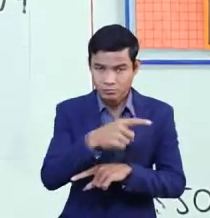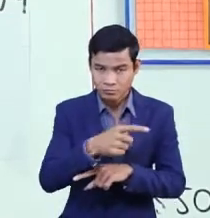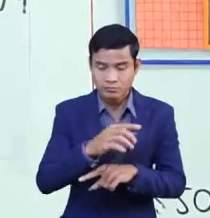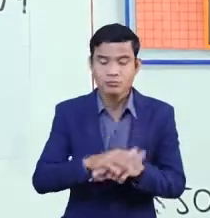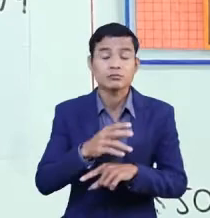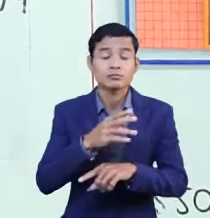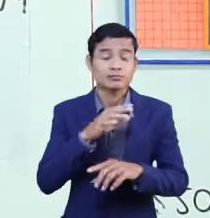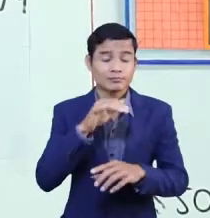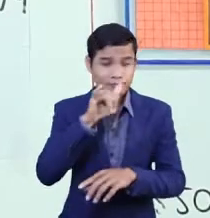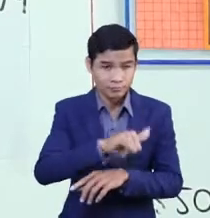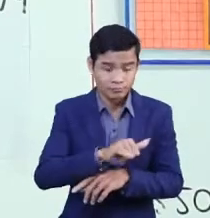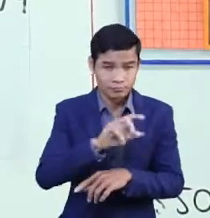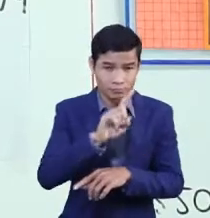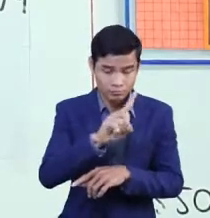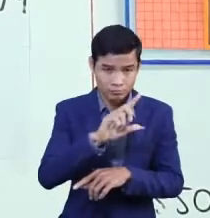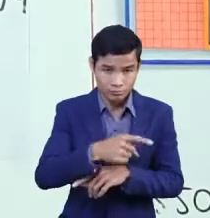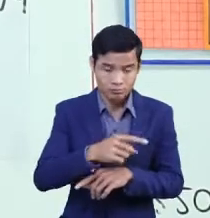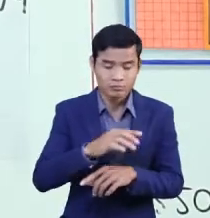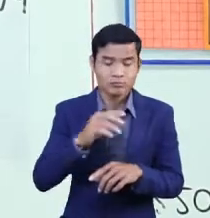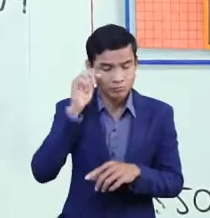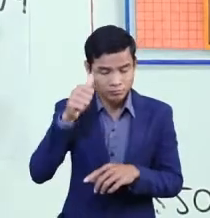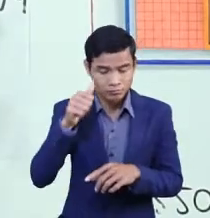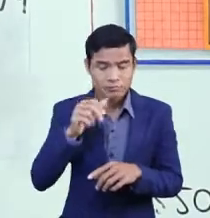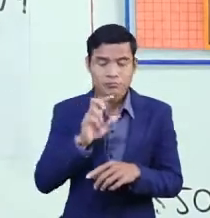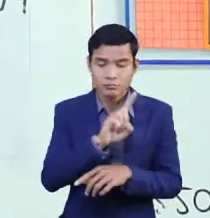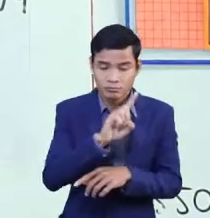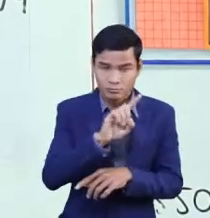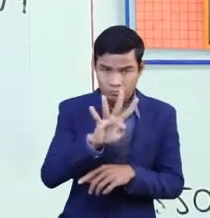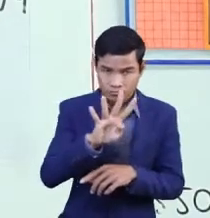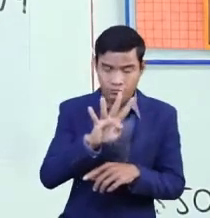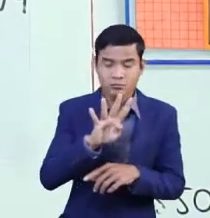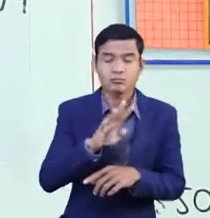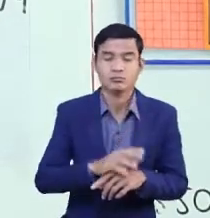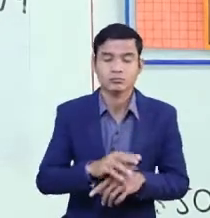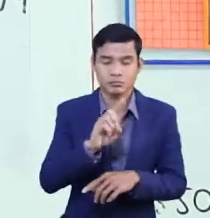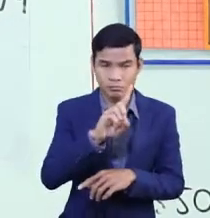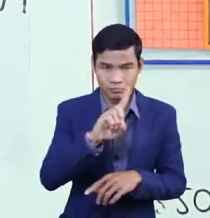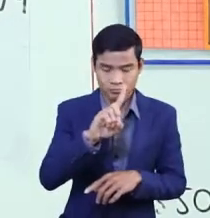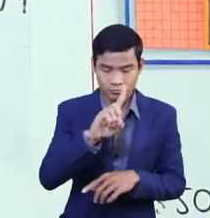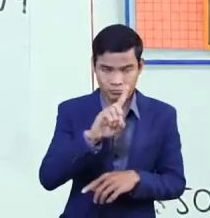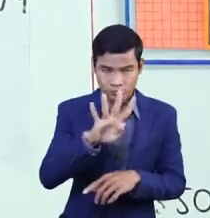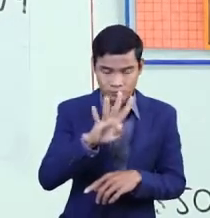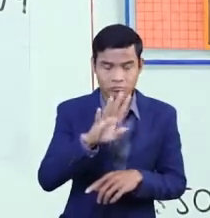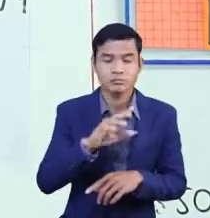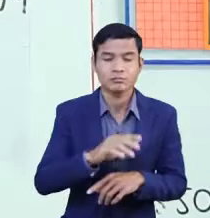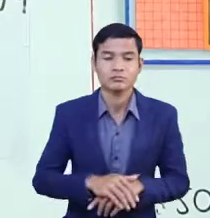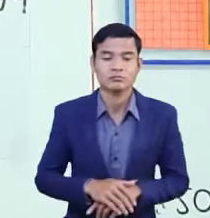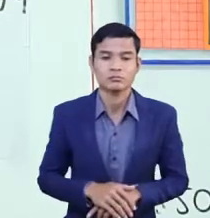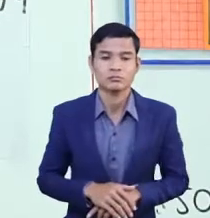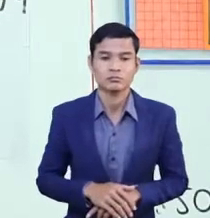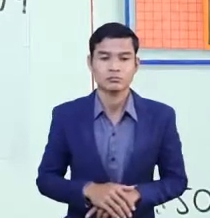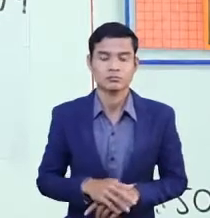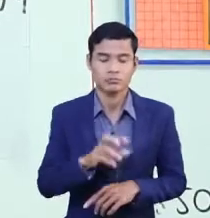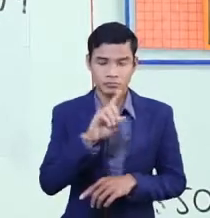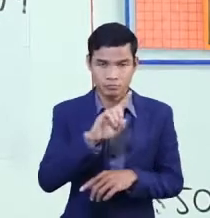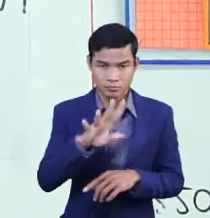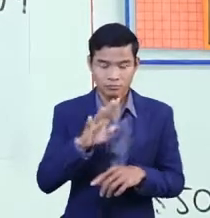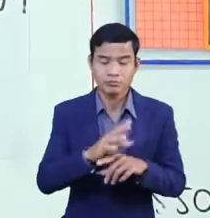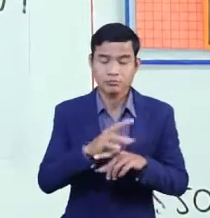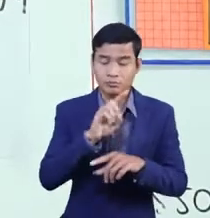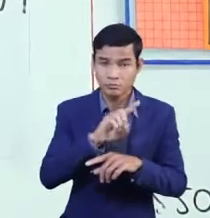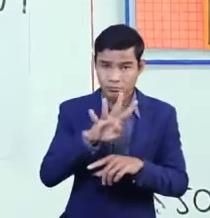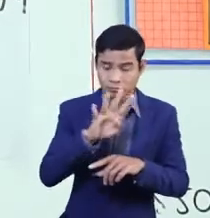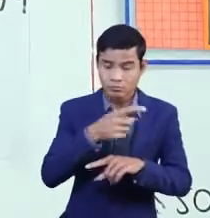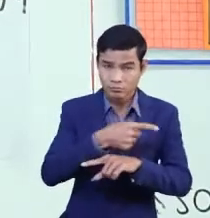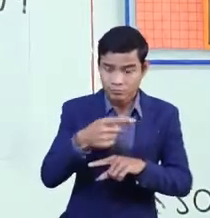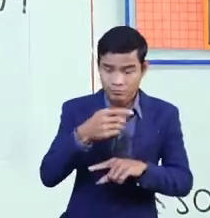ល់1000ចានឹងបាន1400ចា14គឺខ្ទង់100ណាកូនណាអញ្ចឹង14ដក9ស